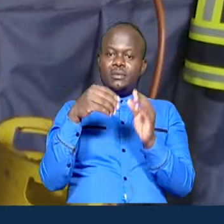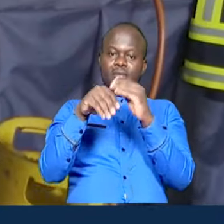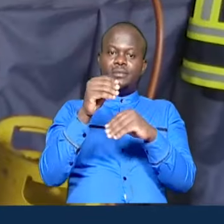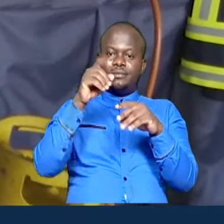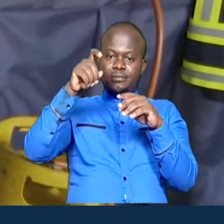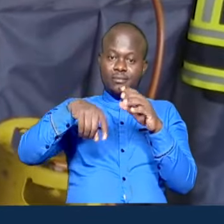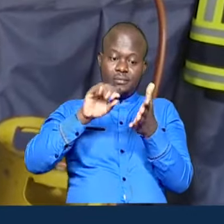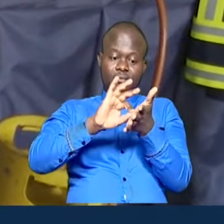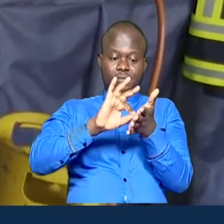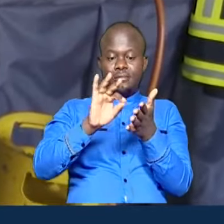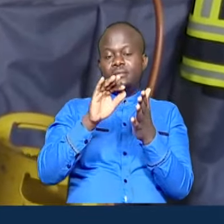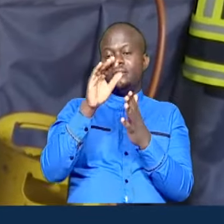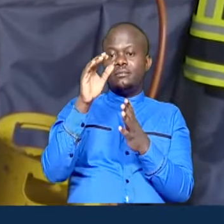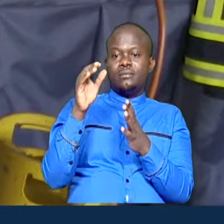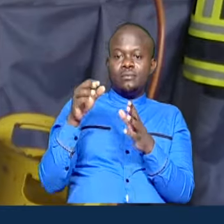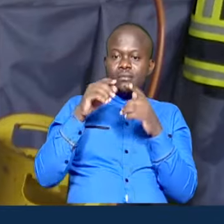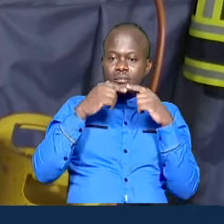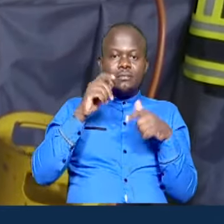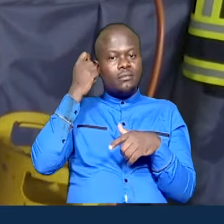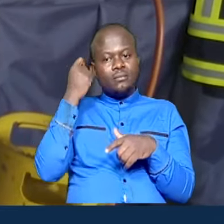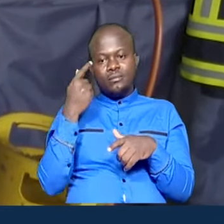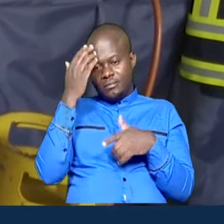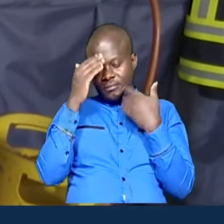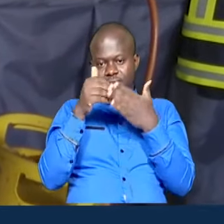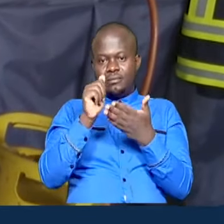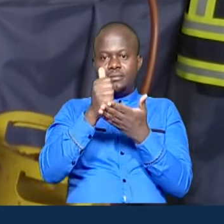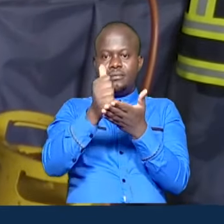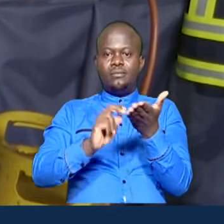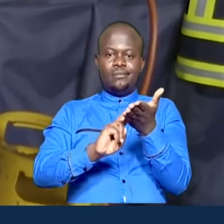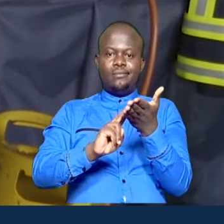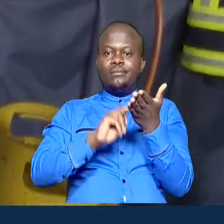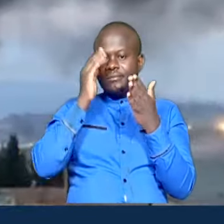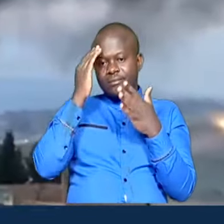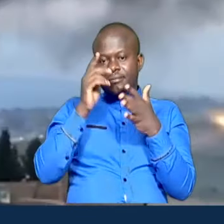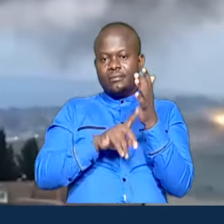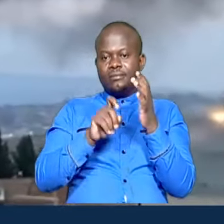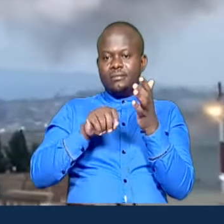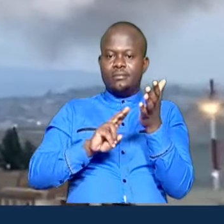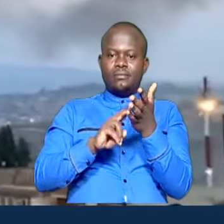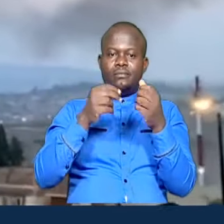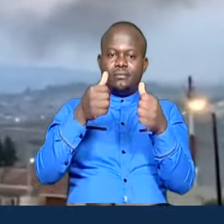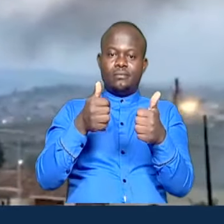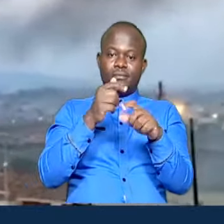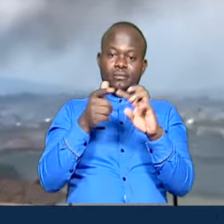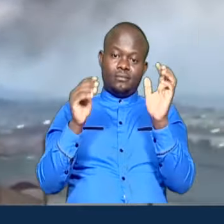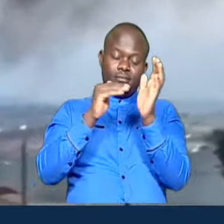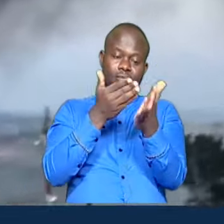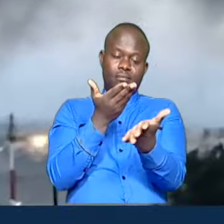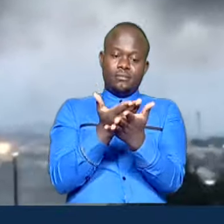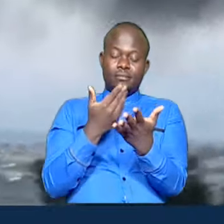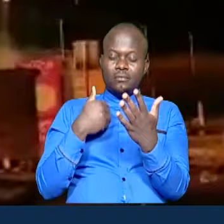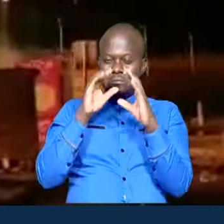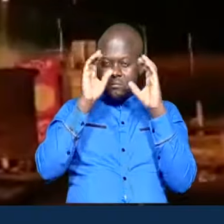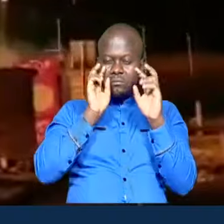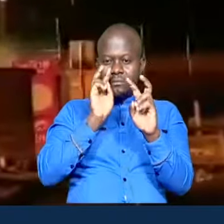zikwiye kwandika ku macupa ya gaze mu rurimi rwumvikana kugira ngo bifashe uyikoresha kumenya ibyo agomba kwitwararika. Abaturage kandi barasabwa kugira amakenga